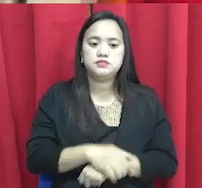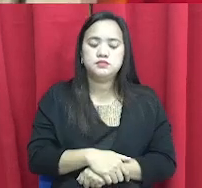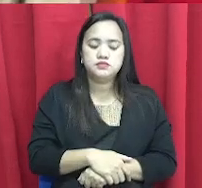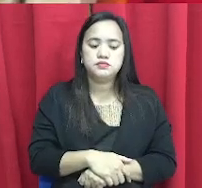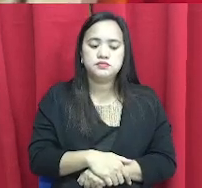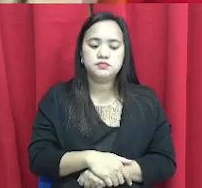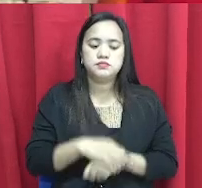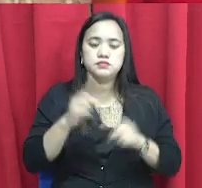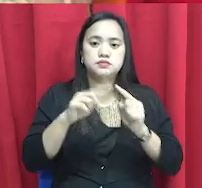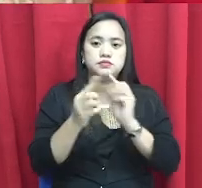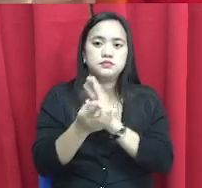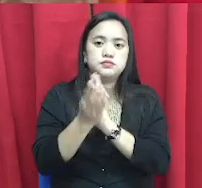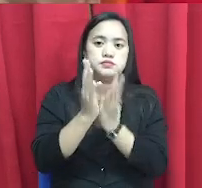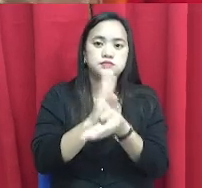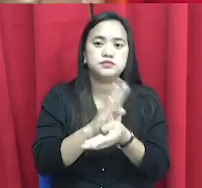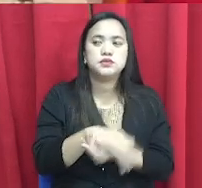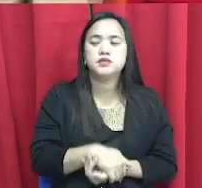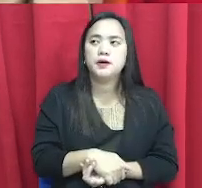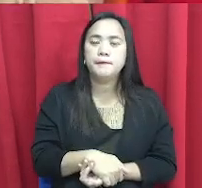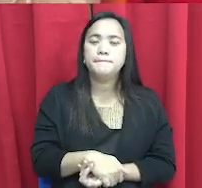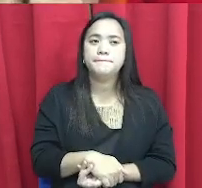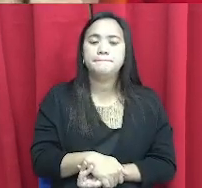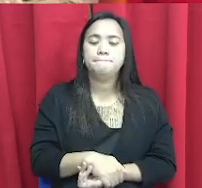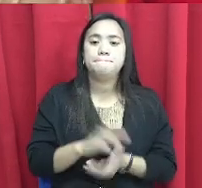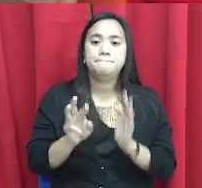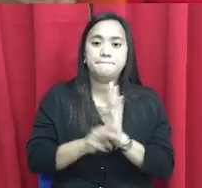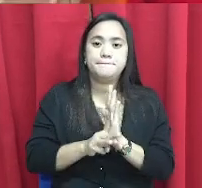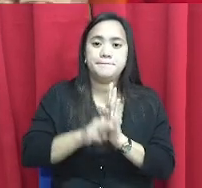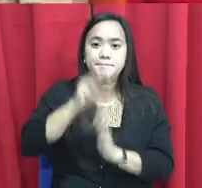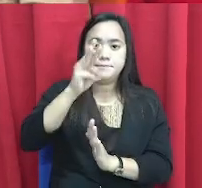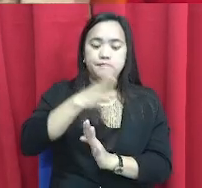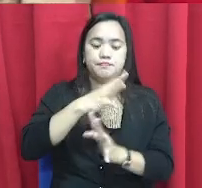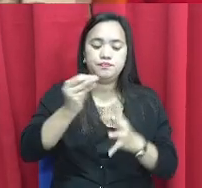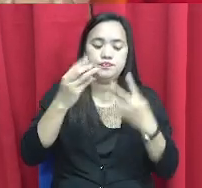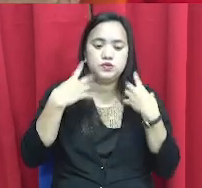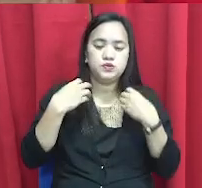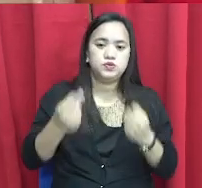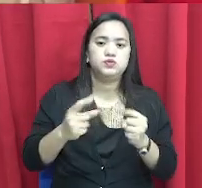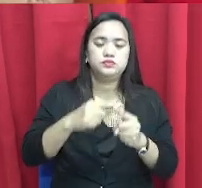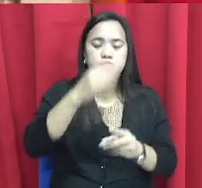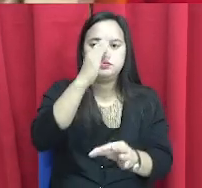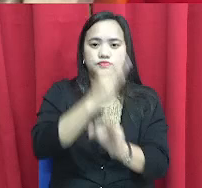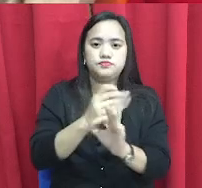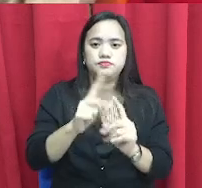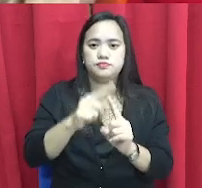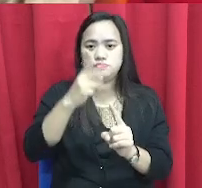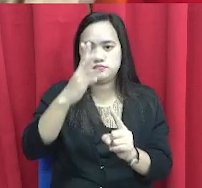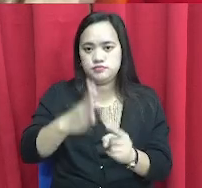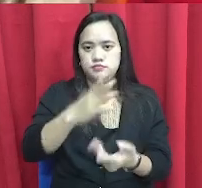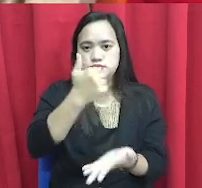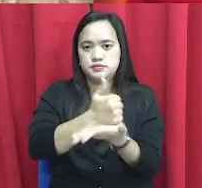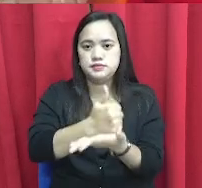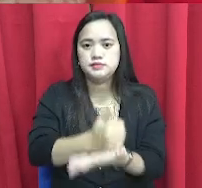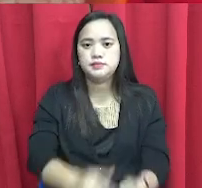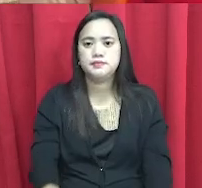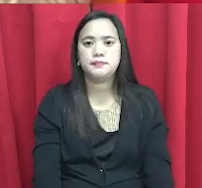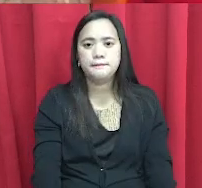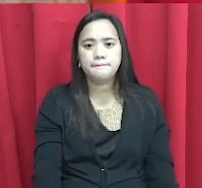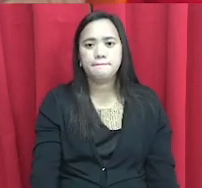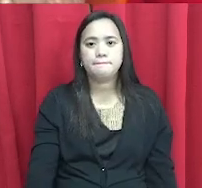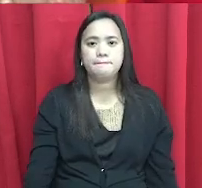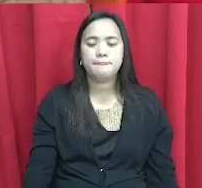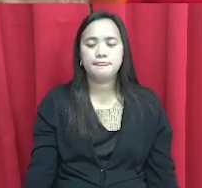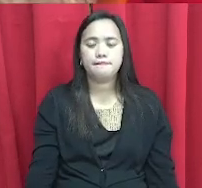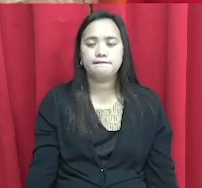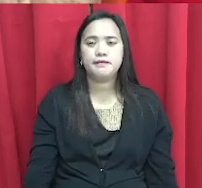mag-mature patuloy na maging strong ang ating pong pagtitiwala at pagsunod sa salita ng Diyos kasi hindi lang